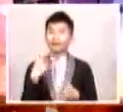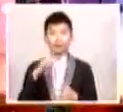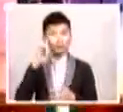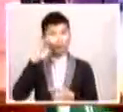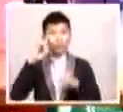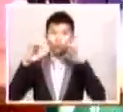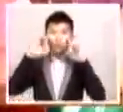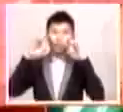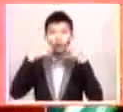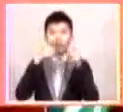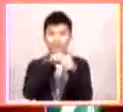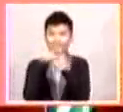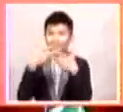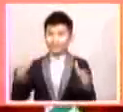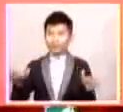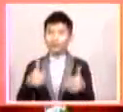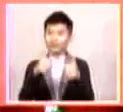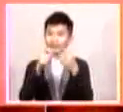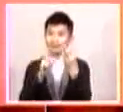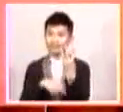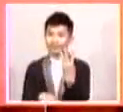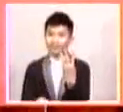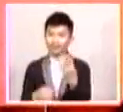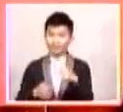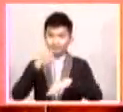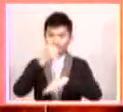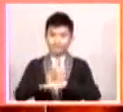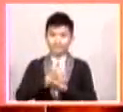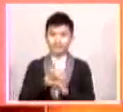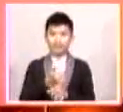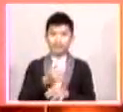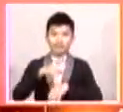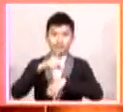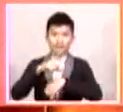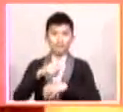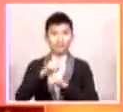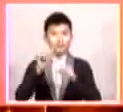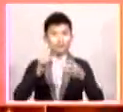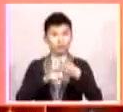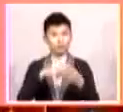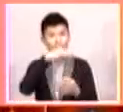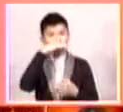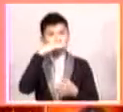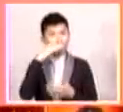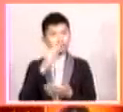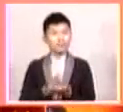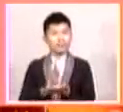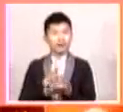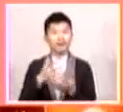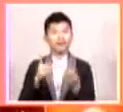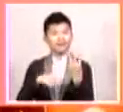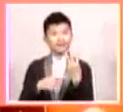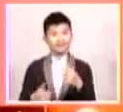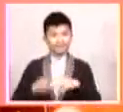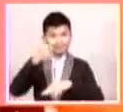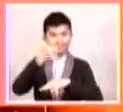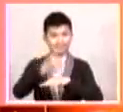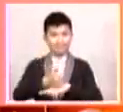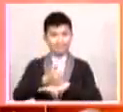许多的议题。也谢谢三位参选人在台上充分掌握所谓民主素养跟君子之风，是不是三位一驾到前